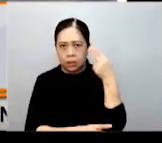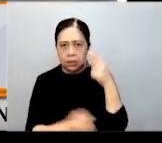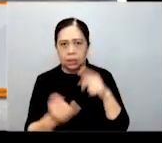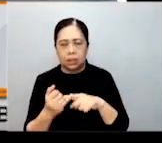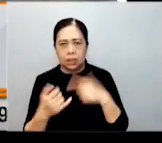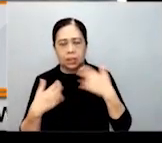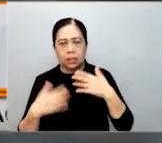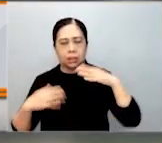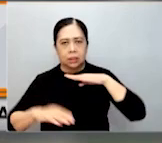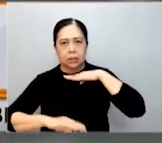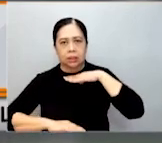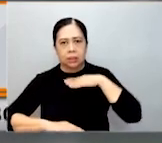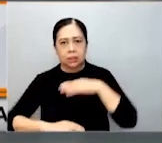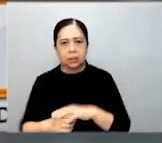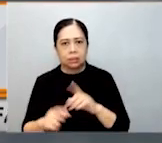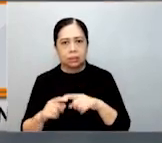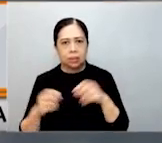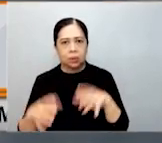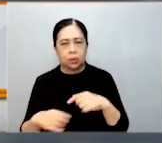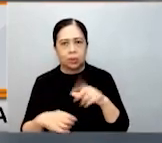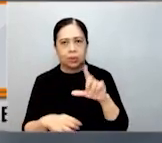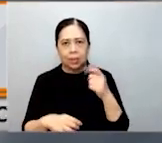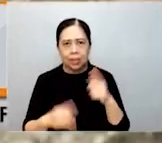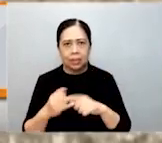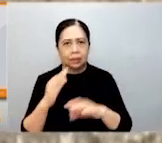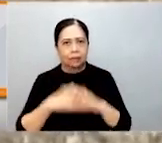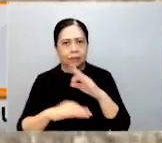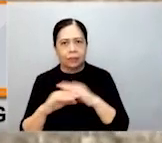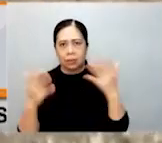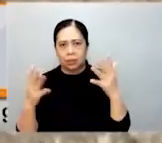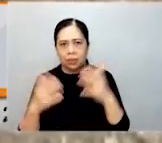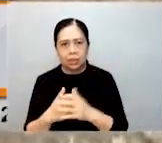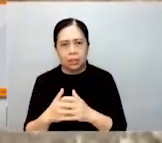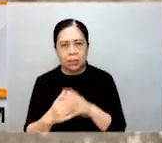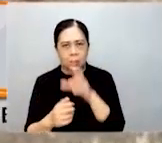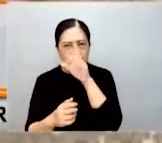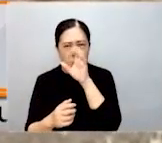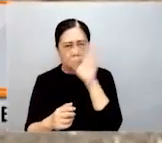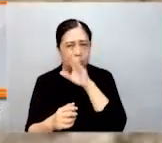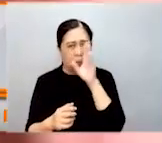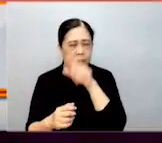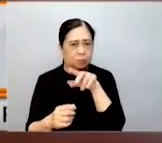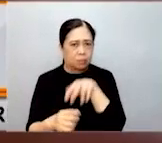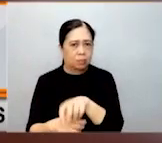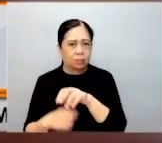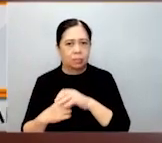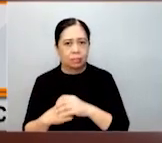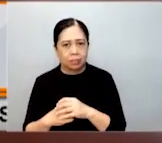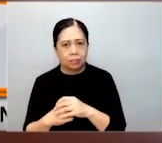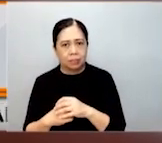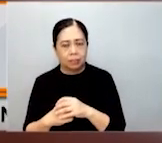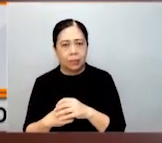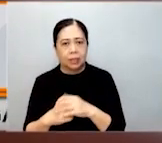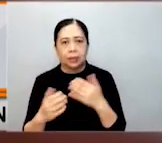itaas na bahagi ng katawan. Pero nawawala ang binti at paa ng biktima. Naagnes na rin ang bangay ng matagpuan. Sa